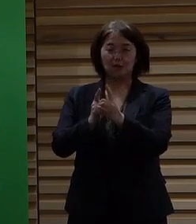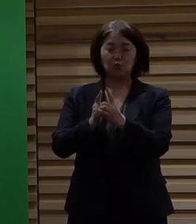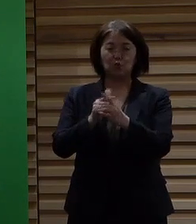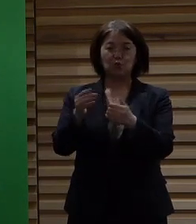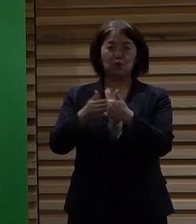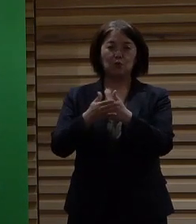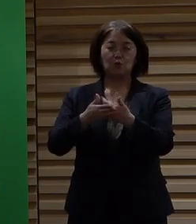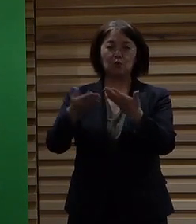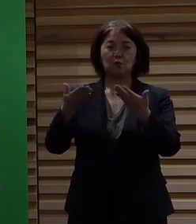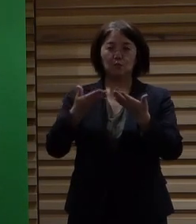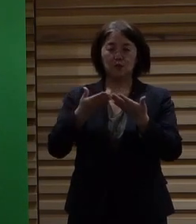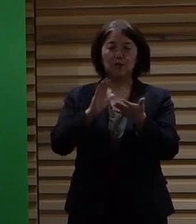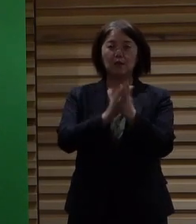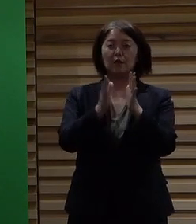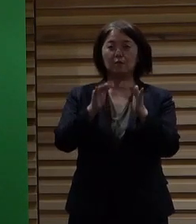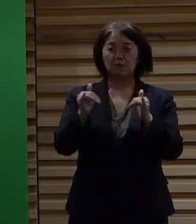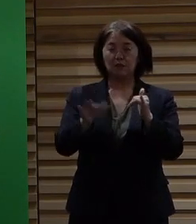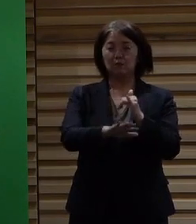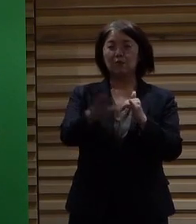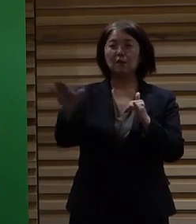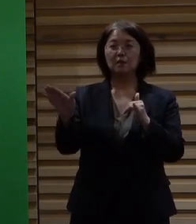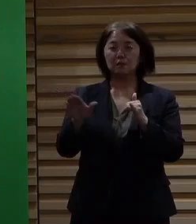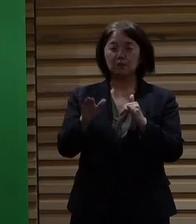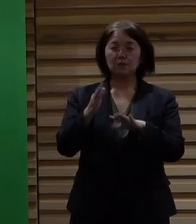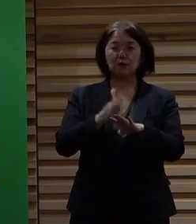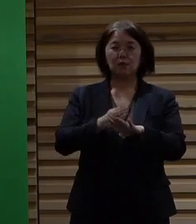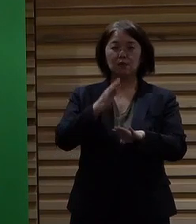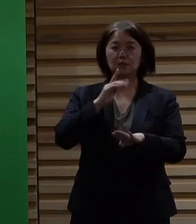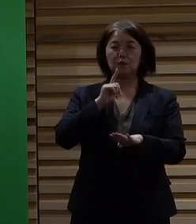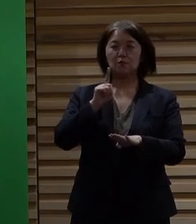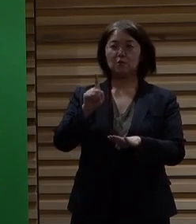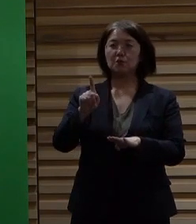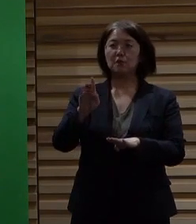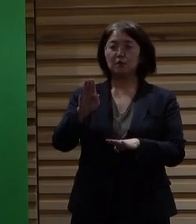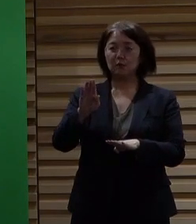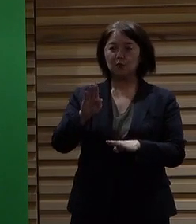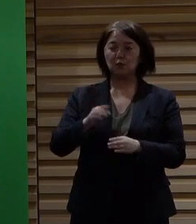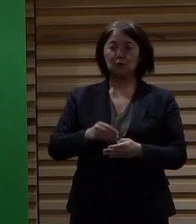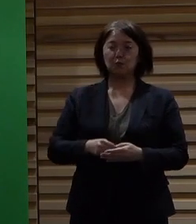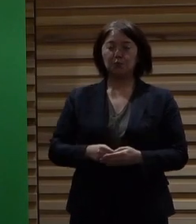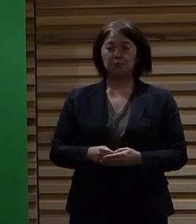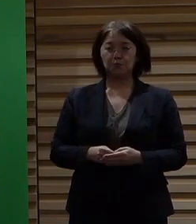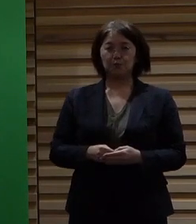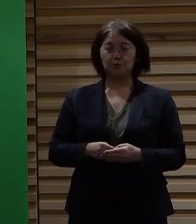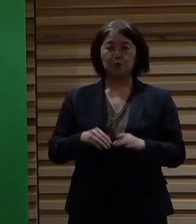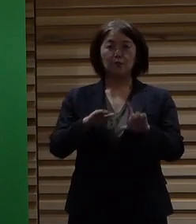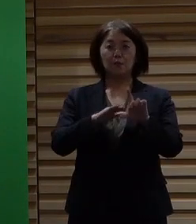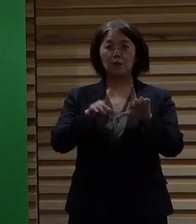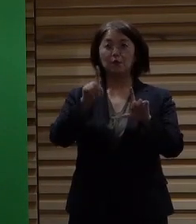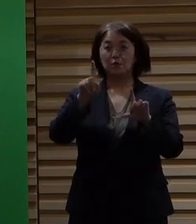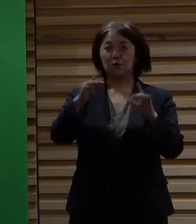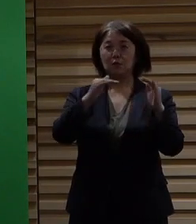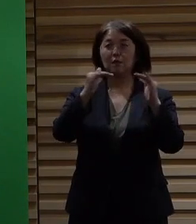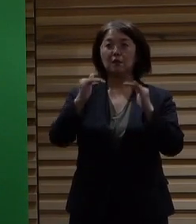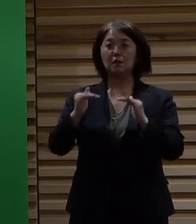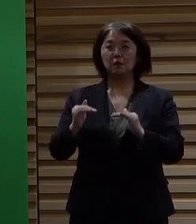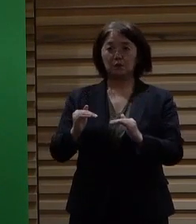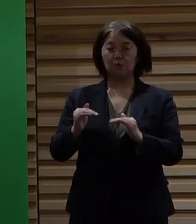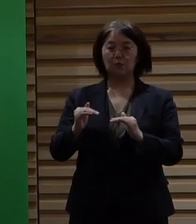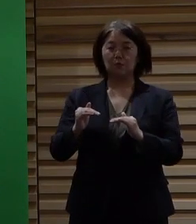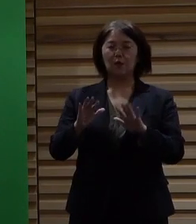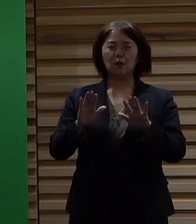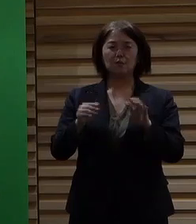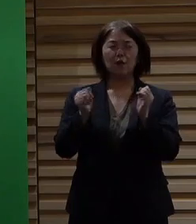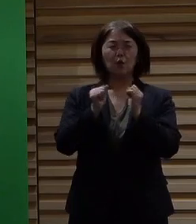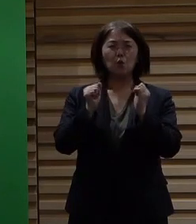の皆様に厚く御礼を申し上げたいと思います。感謝申し上げます。レベル1に移行するわけですけれども、今回の冬